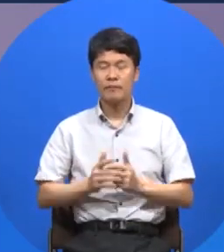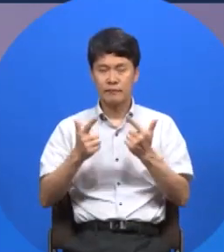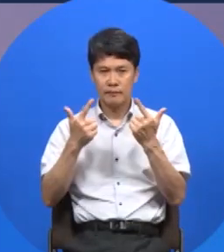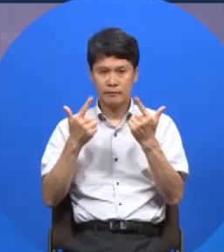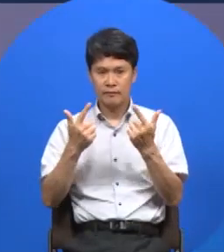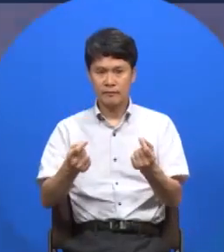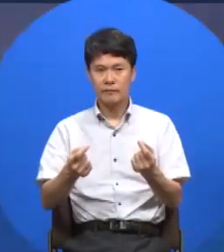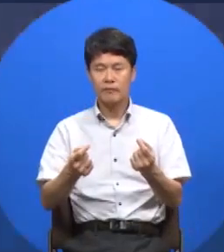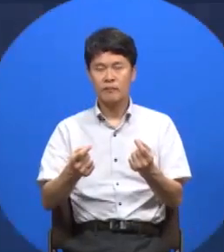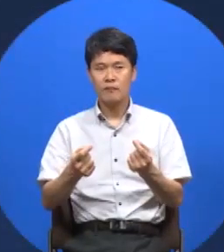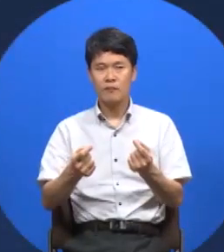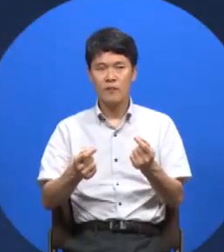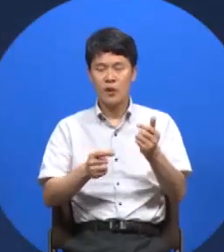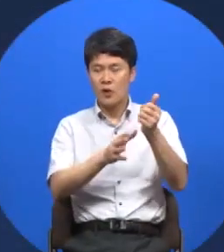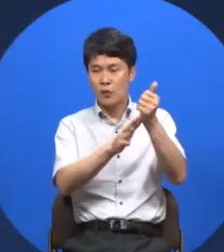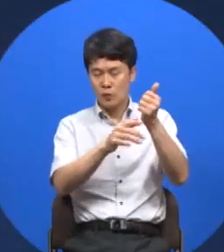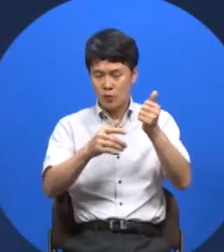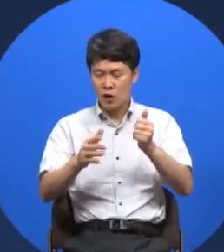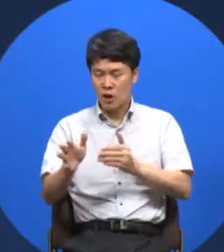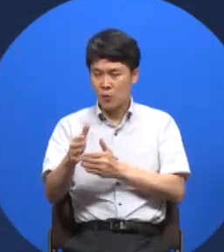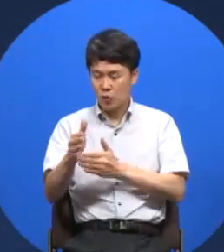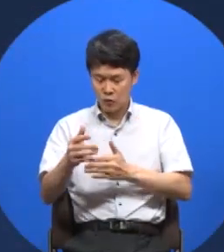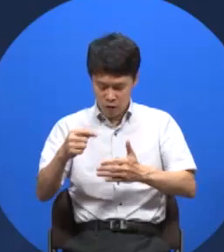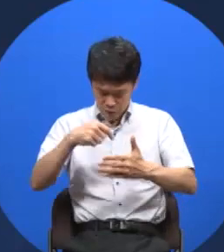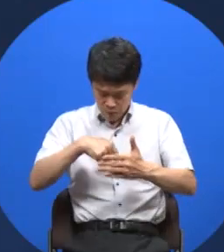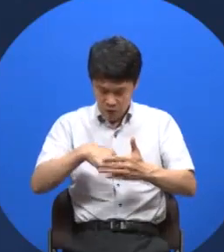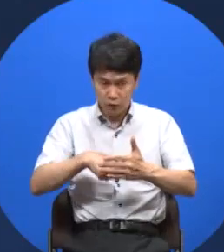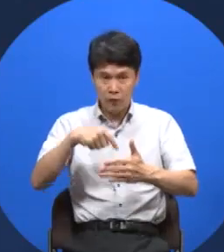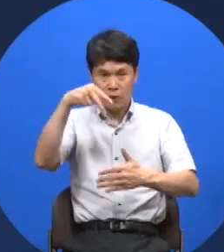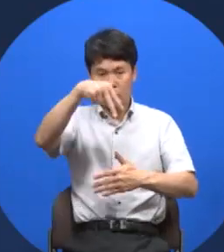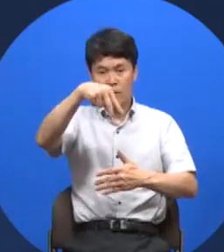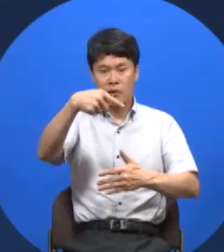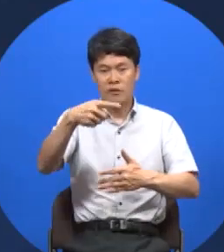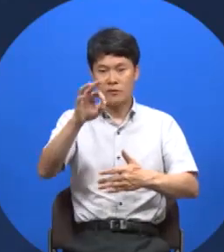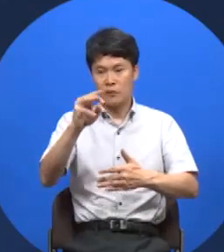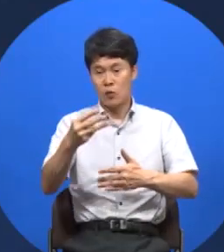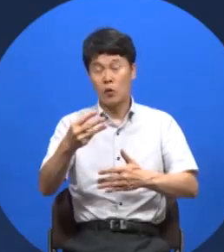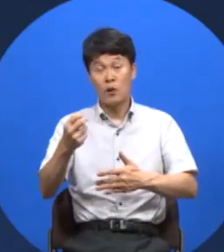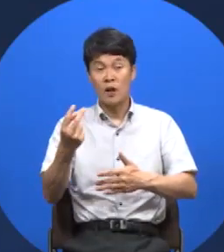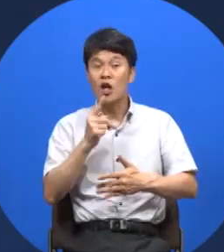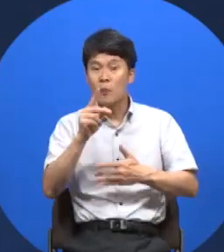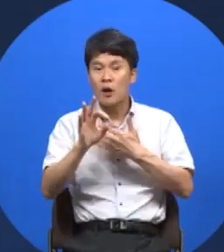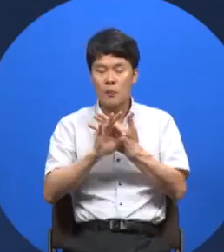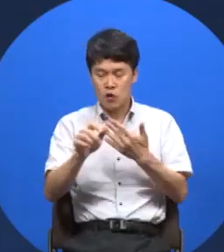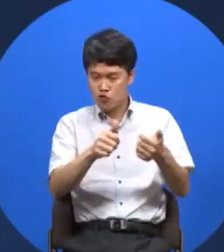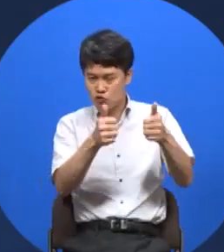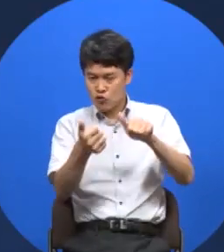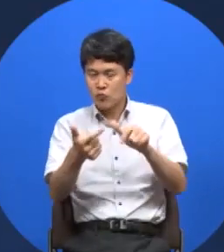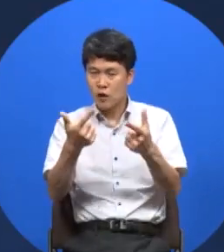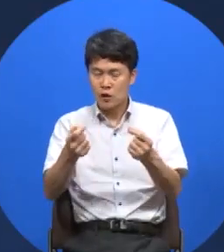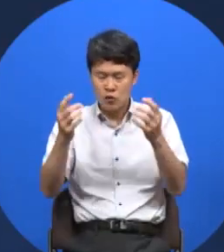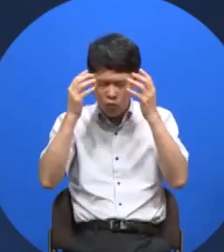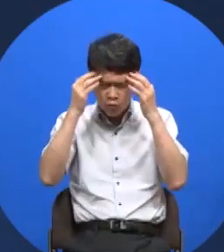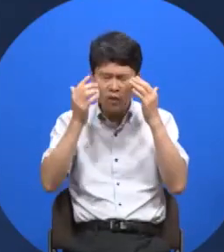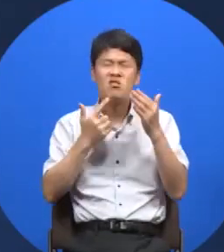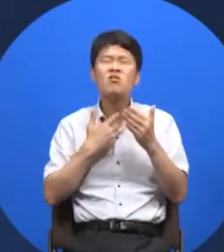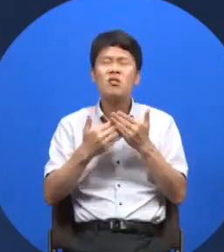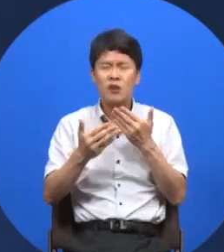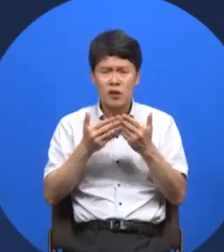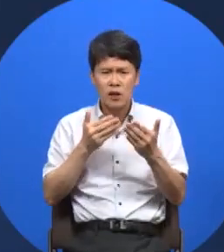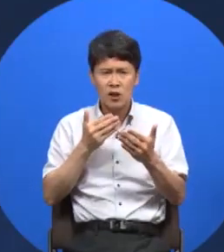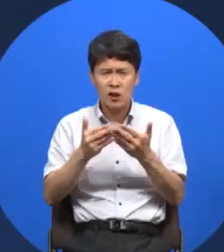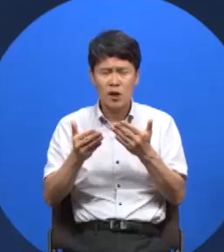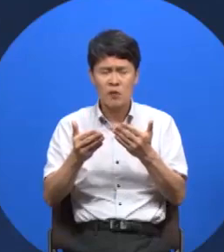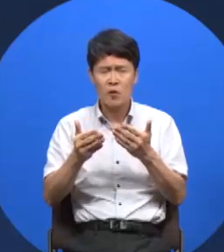그렇습니다. 그가 물고기 뱃속에 스올, 다시 말하면 죽음 같은 고난을 체험하면서